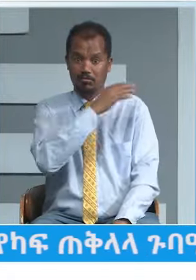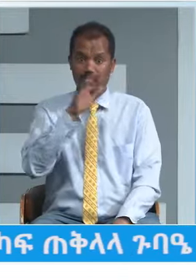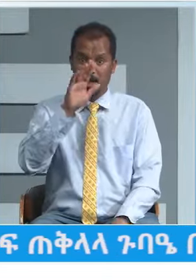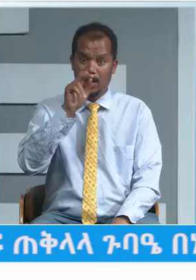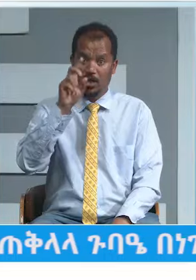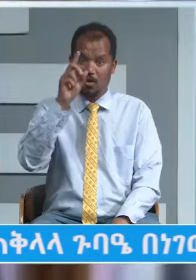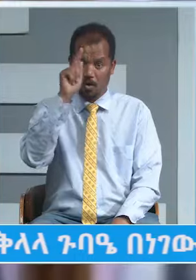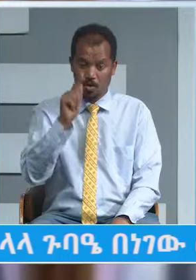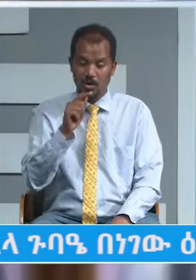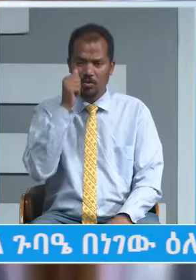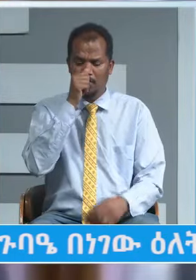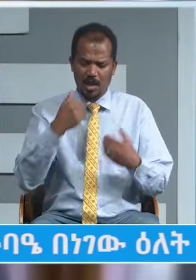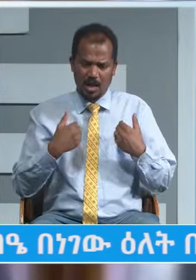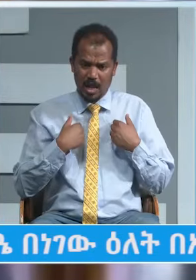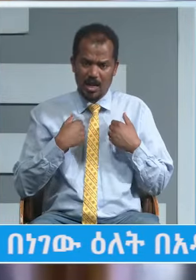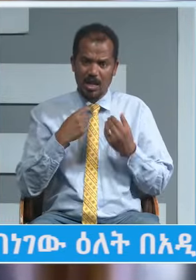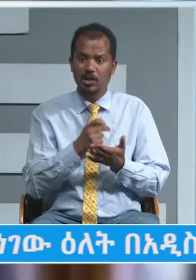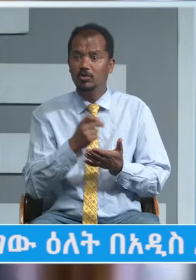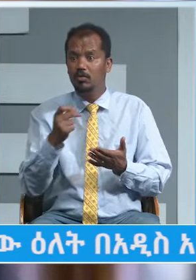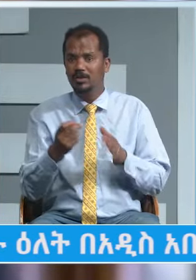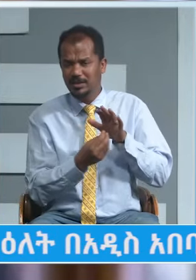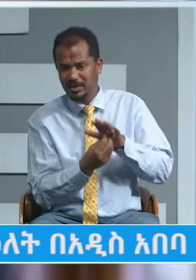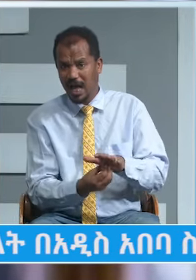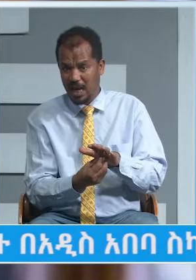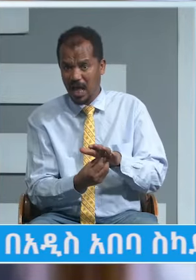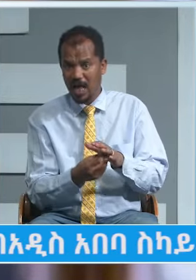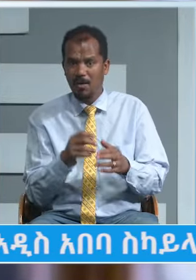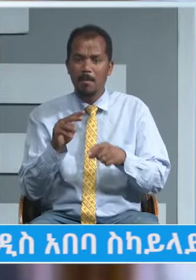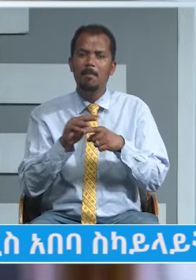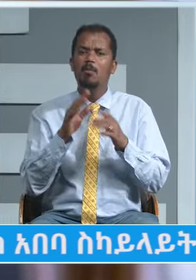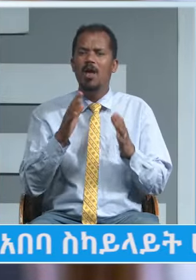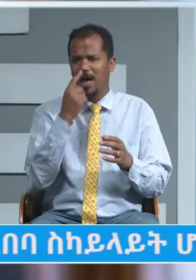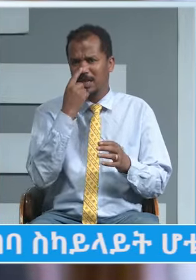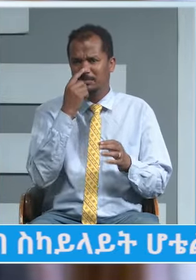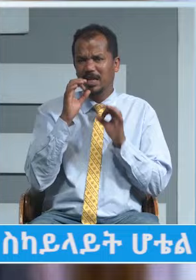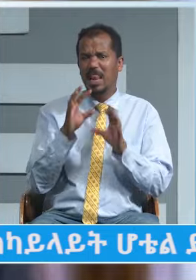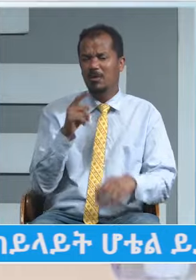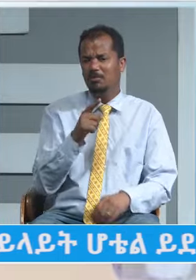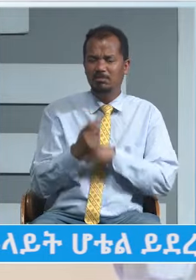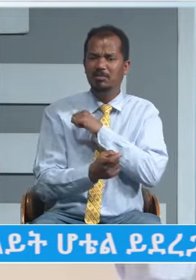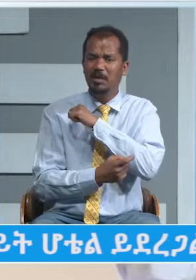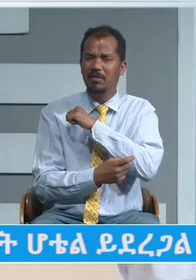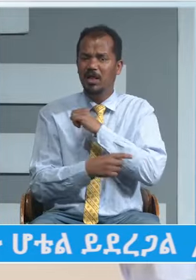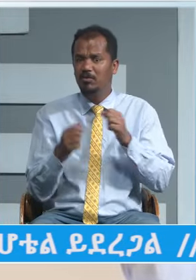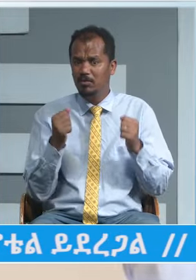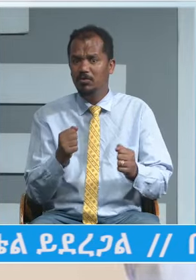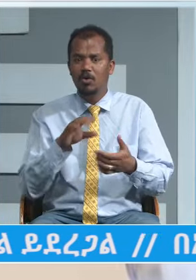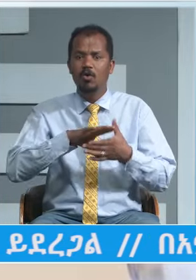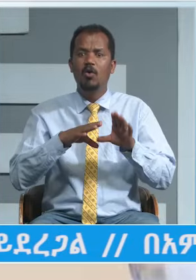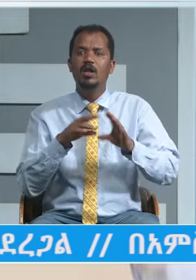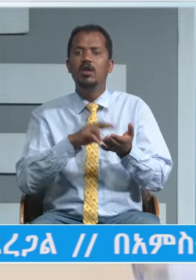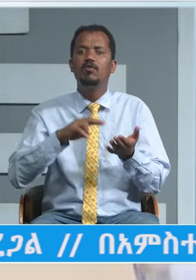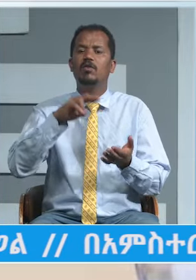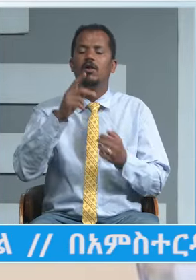ዶክተር ጌዲዮን ጢሞቴዎስ ኢትዮጵያ ካለችበት የዲፕሎማሲ ጫና አንጻር በሙያው ልምድ የሌላቸው በመሆኑ ሊፈተኑ እንደሚችሉ